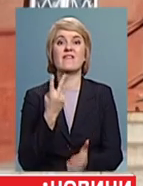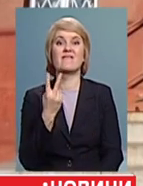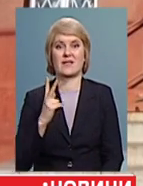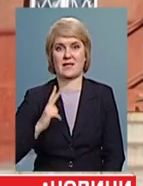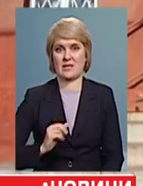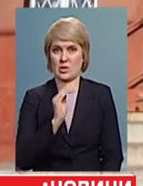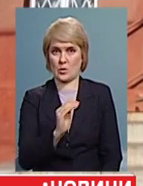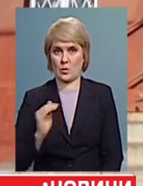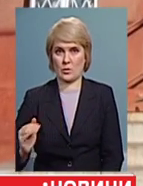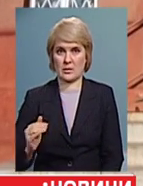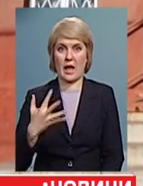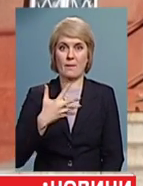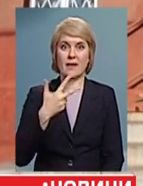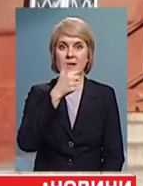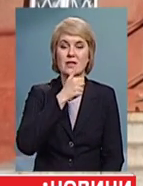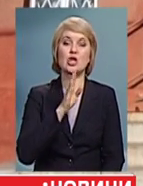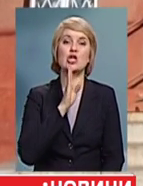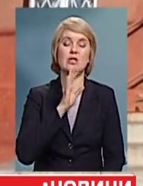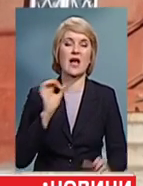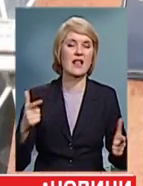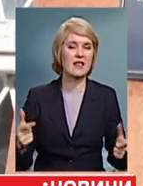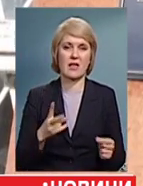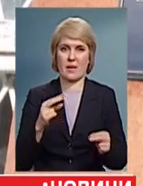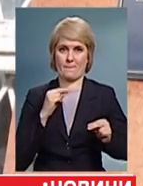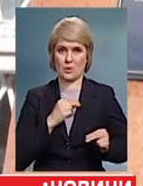доньок. 33-річна жінка ніде не працює, живе